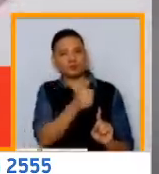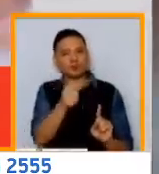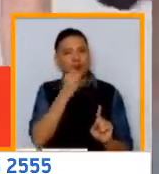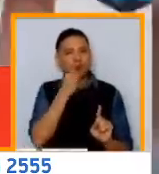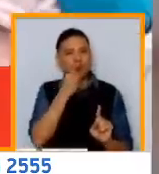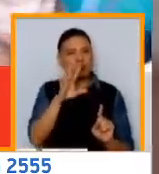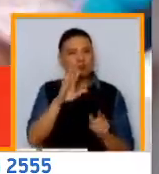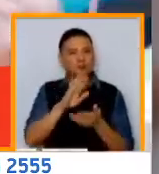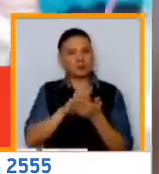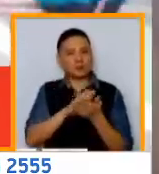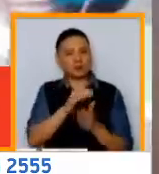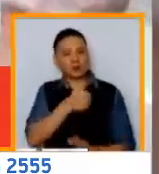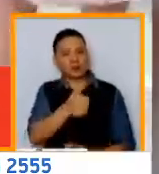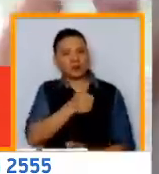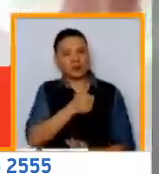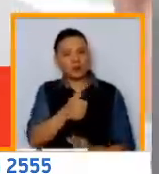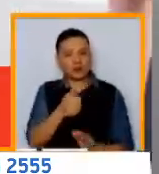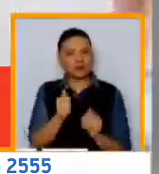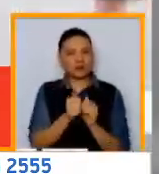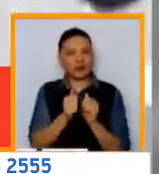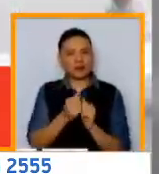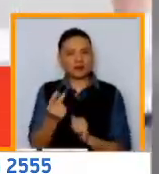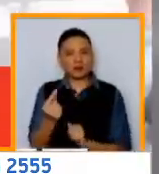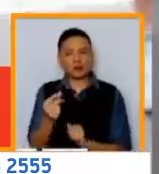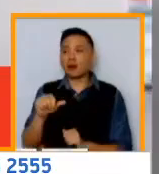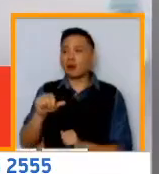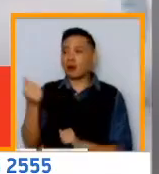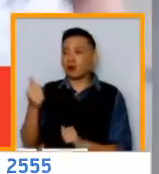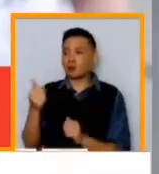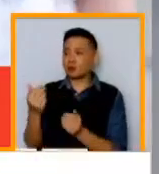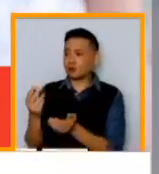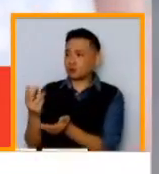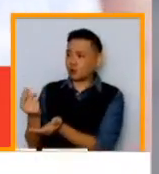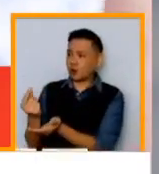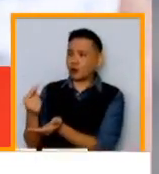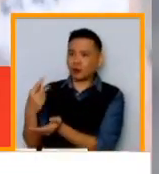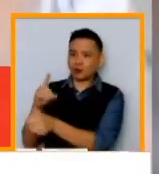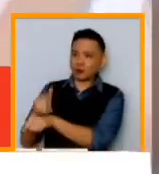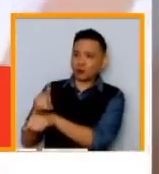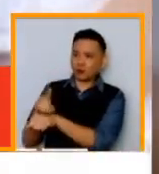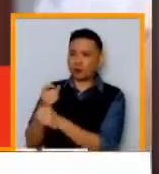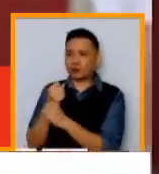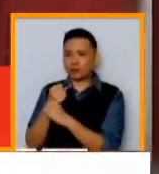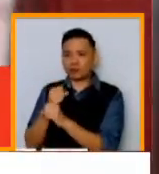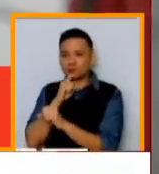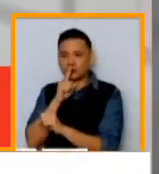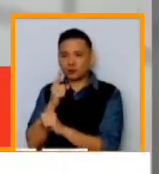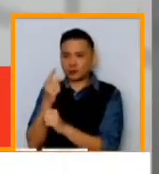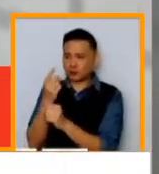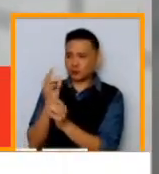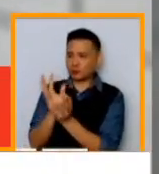Araw-araw, iba-ibang aso ang naka-duty para masigurong maging ligtas ang kanilang komunidad.